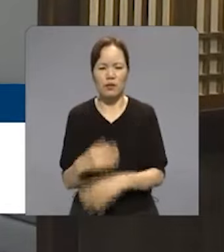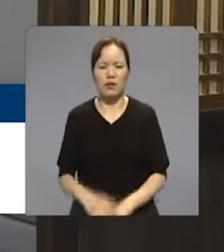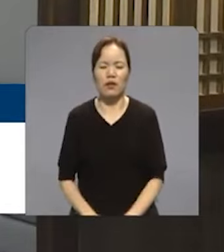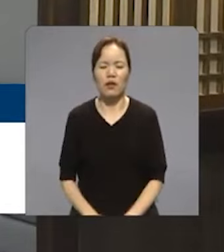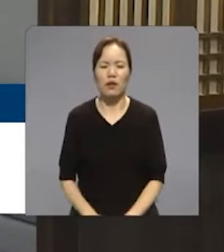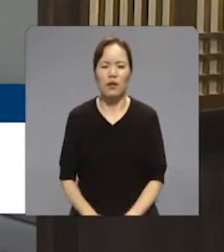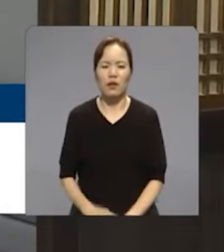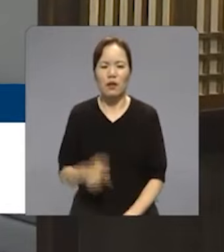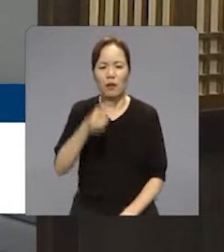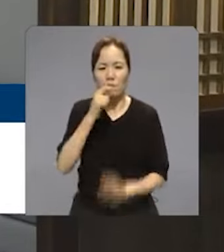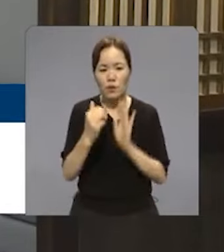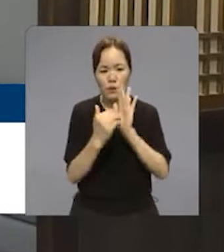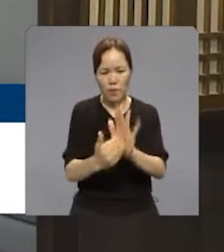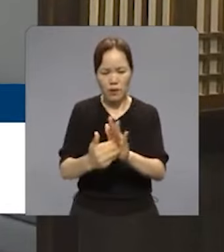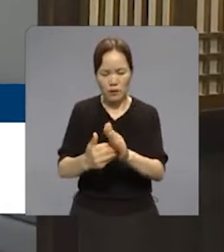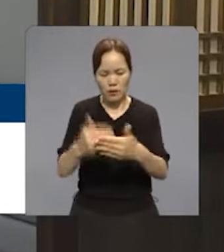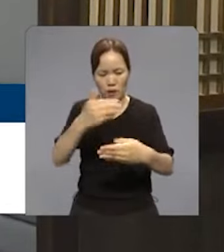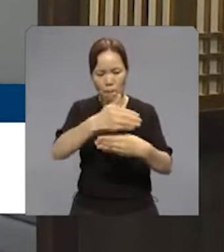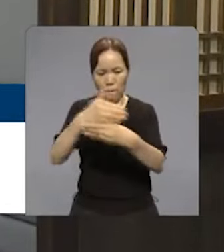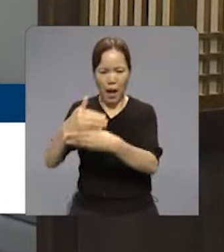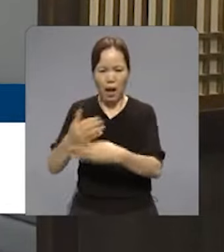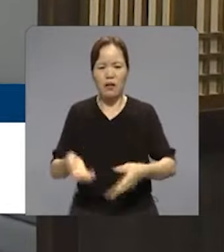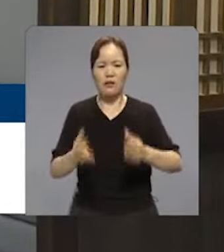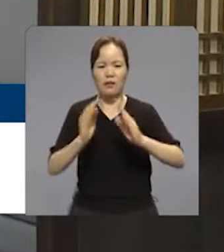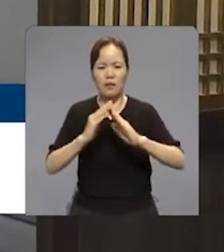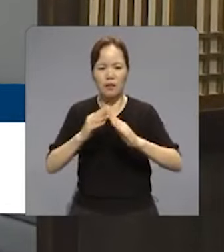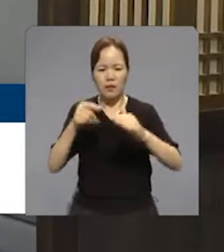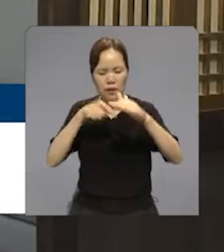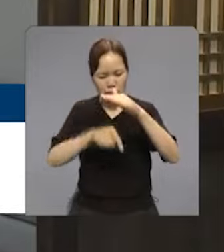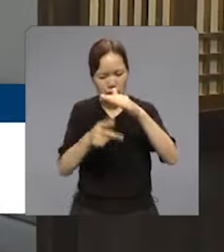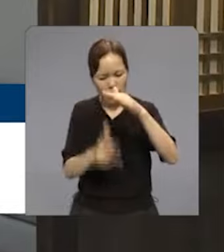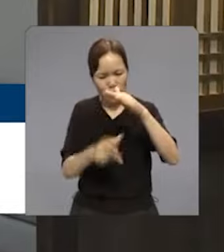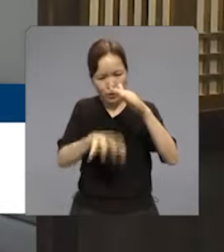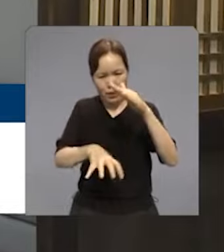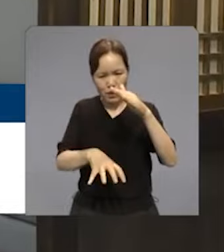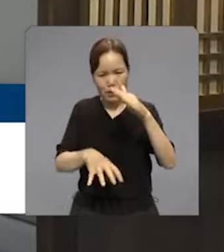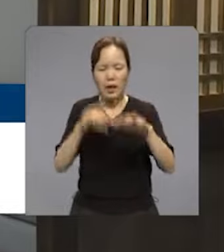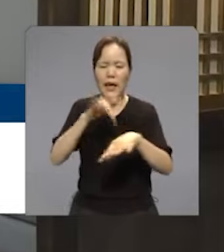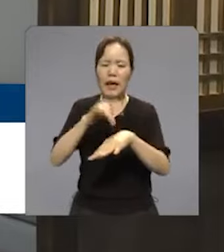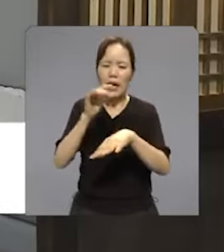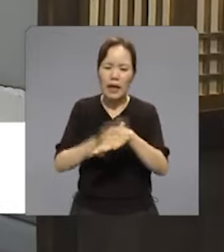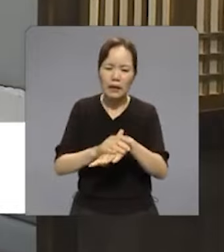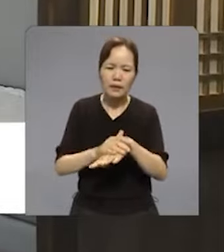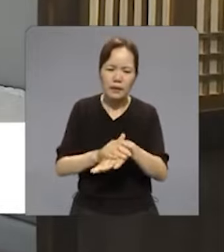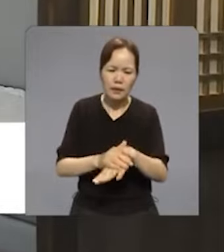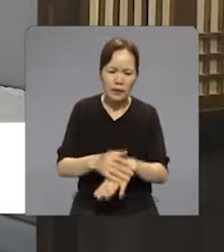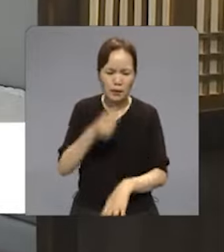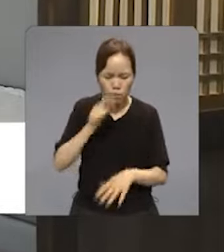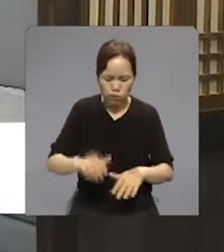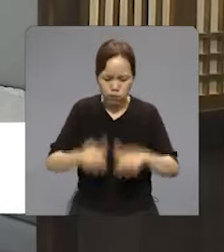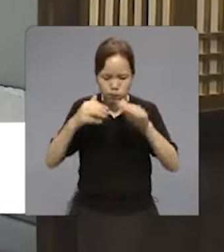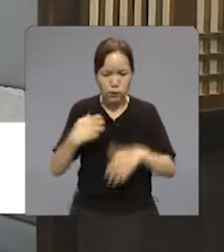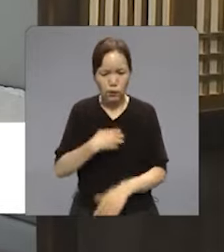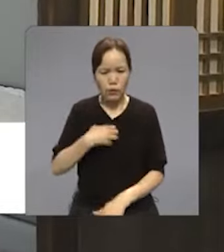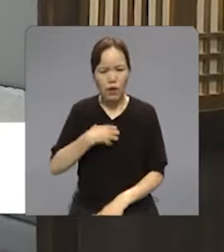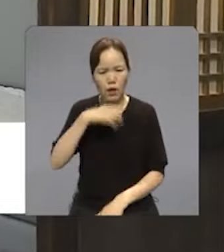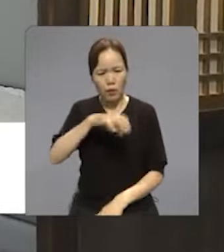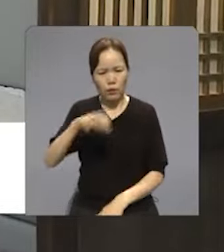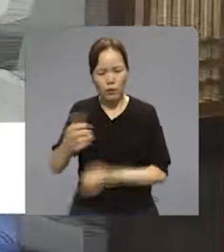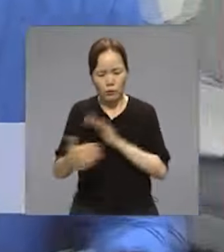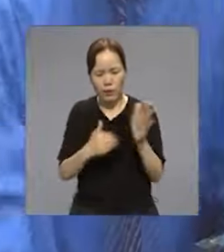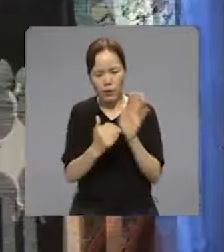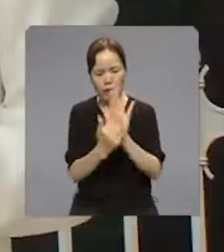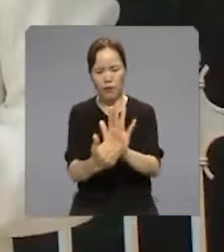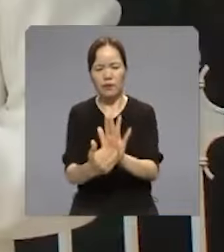이 물막이판을 설치를 해서 지하 주차장 같은 곳에 상시적으로 침수가 우려되는 곳들 이런 곳들을 미리 좀 예방을